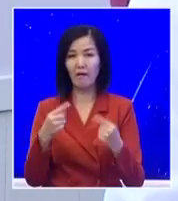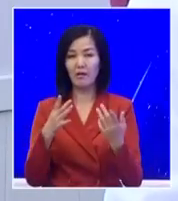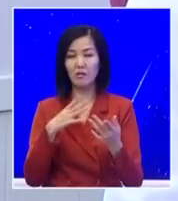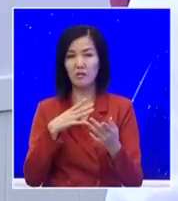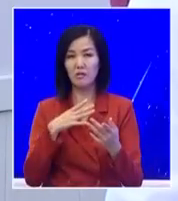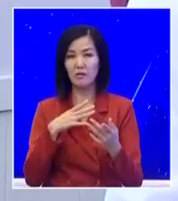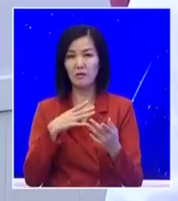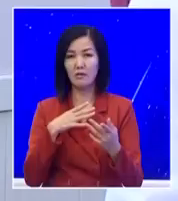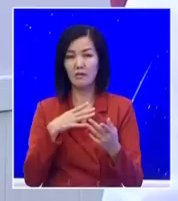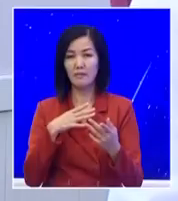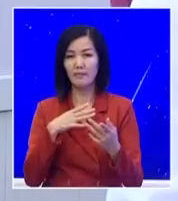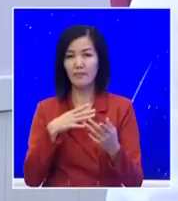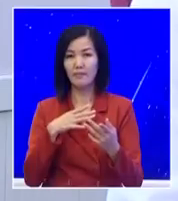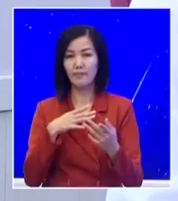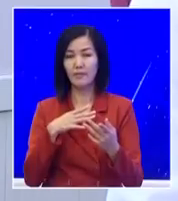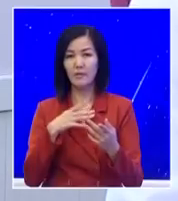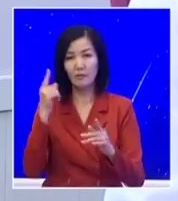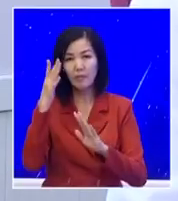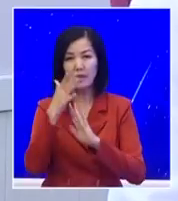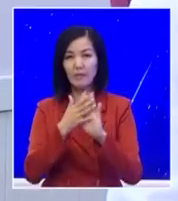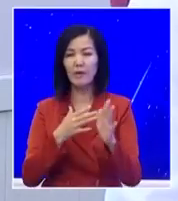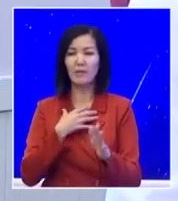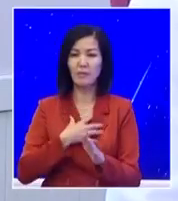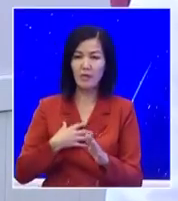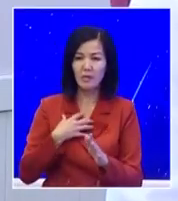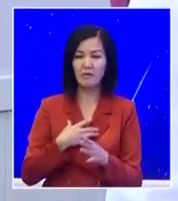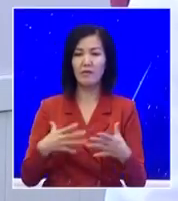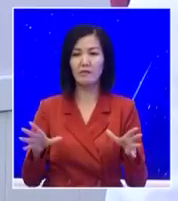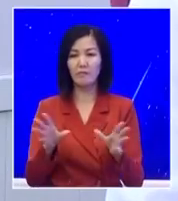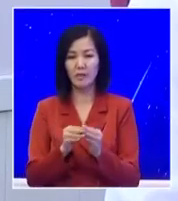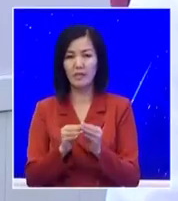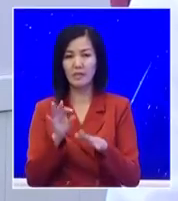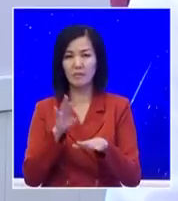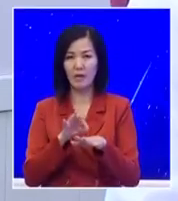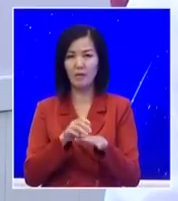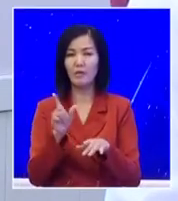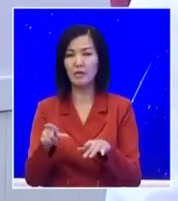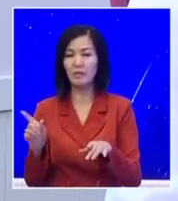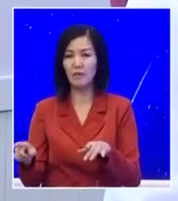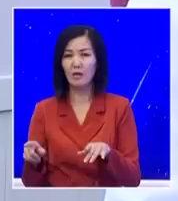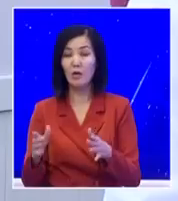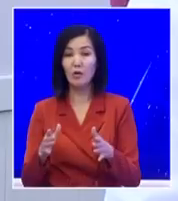ты не перестаешь это воспринимать, не перестаешь сопереживать, но ты более становишься